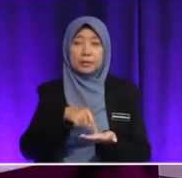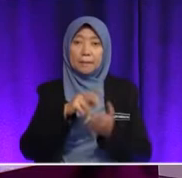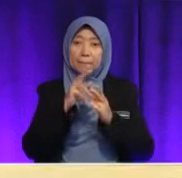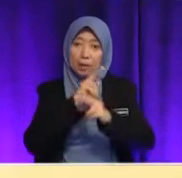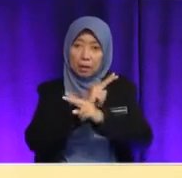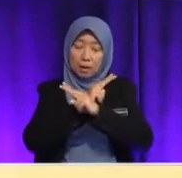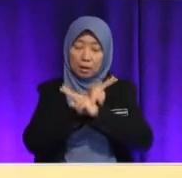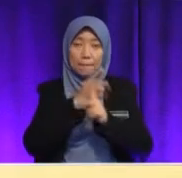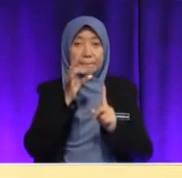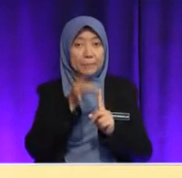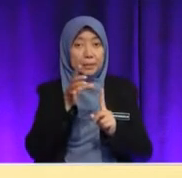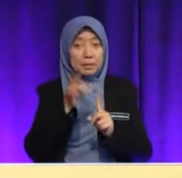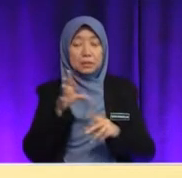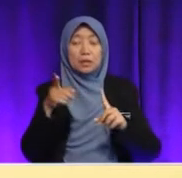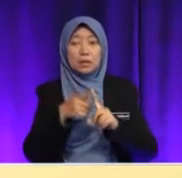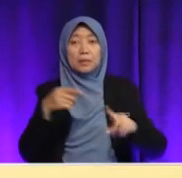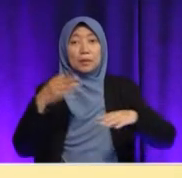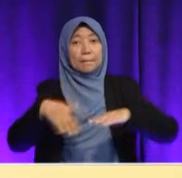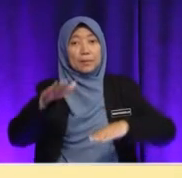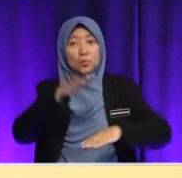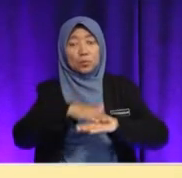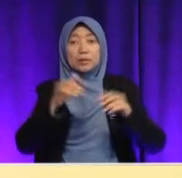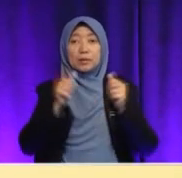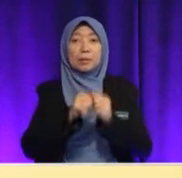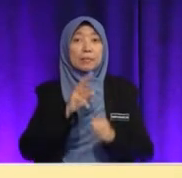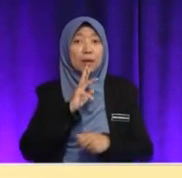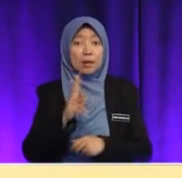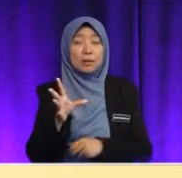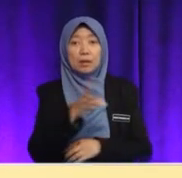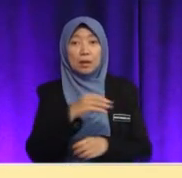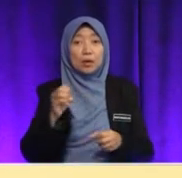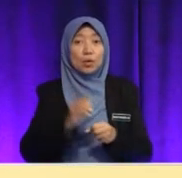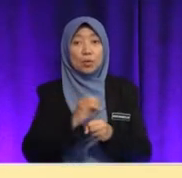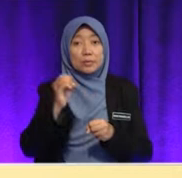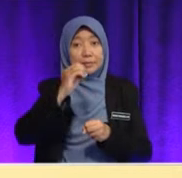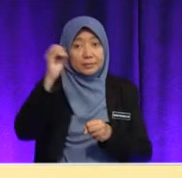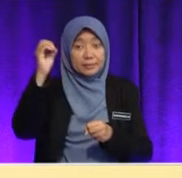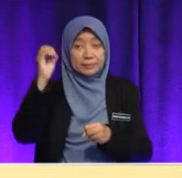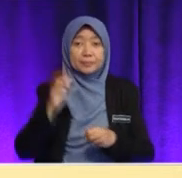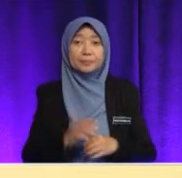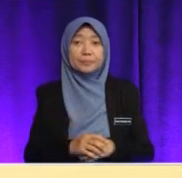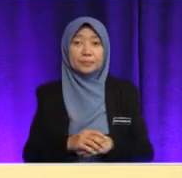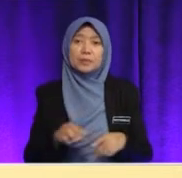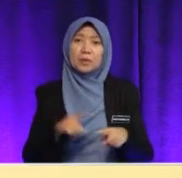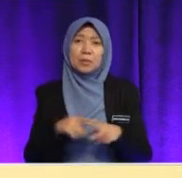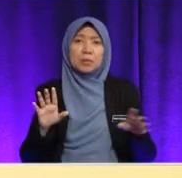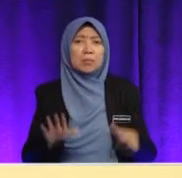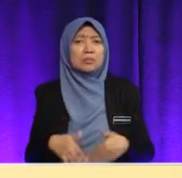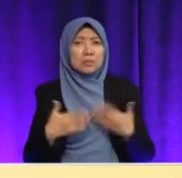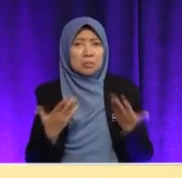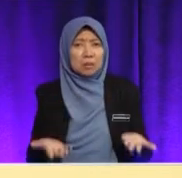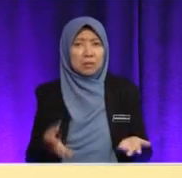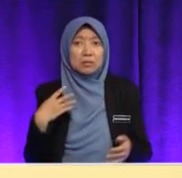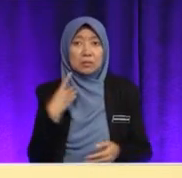besi daripada bersentuhan dengan air dan oksigen Oh tetapi macam mana macam mana